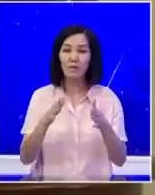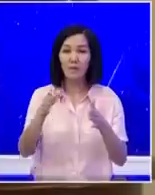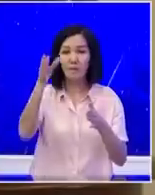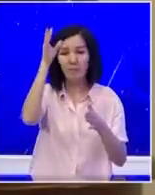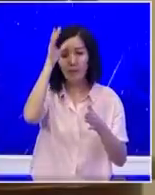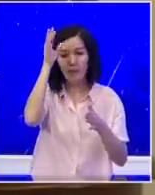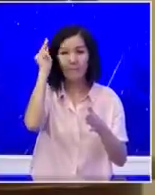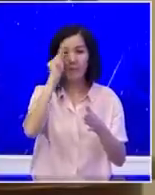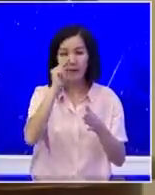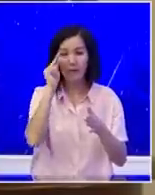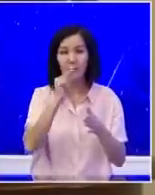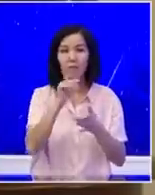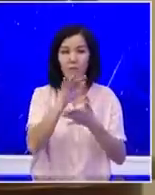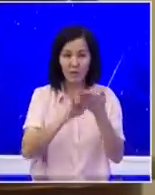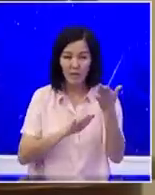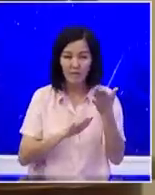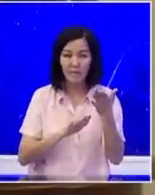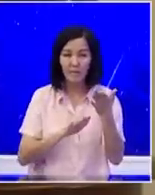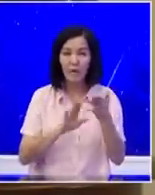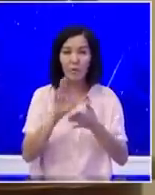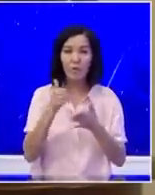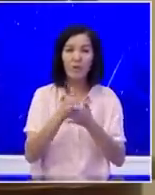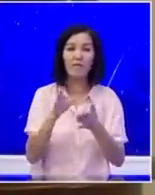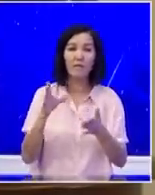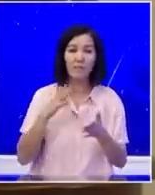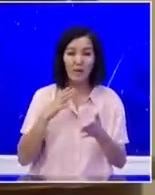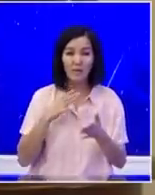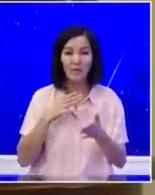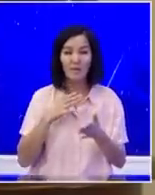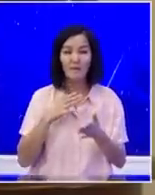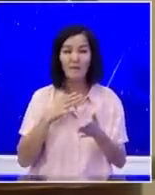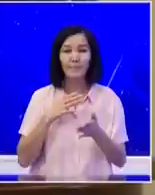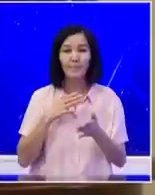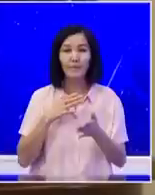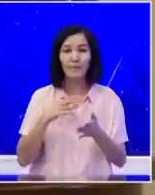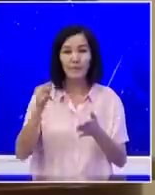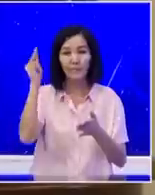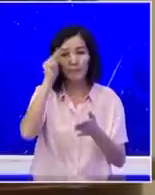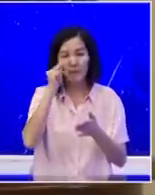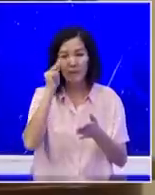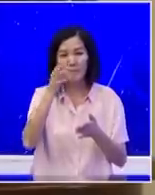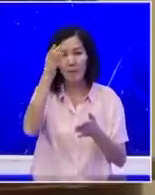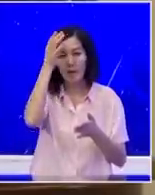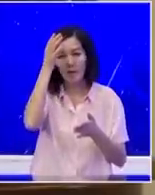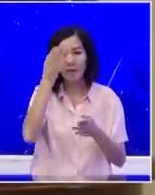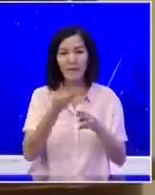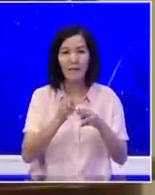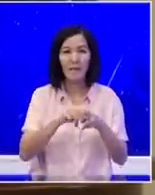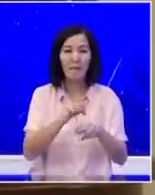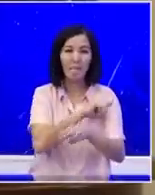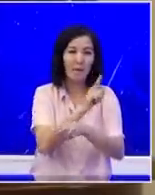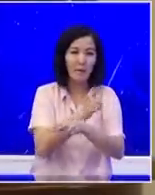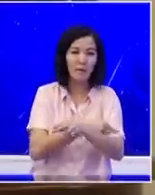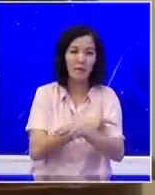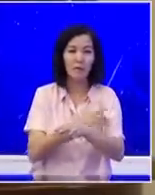мәңгілік таусылмайтын қазына, сарқылмайтын байлық, білім ең мықты рухани күш,